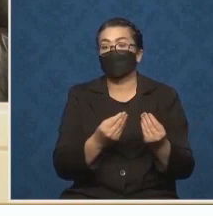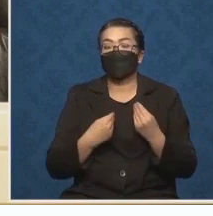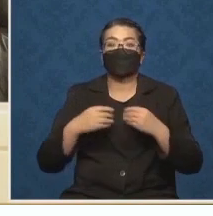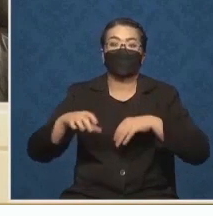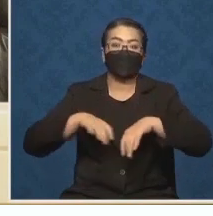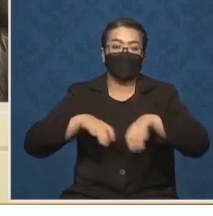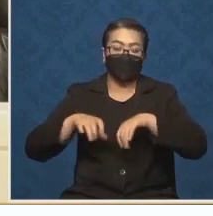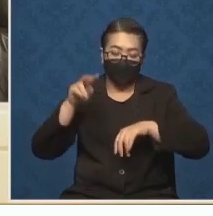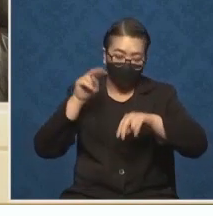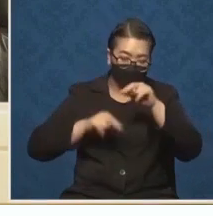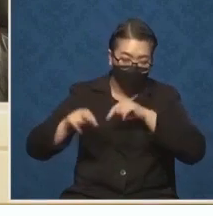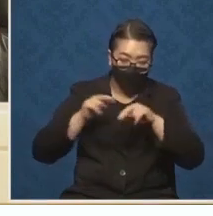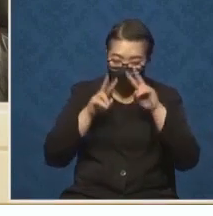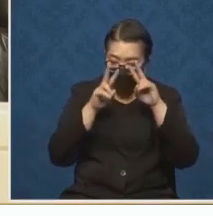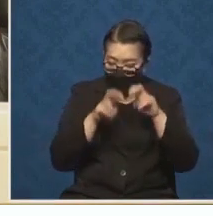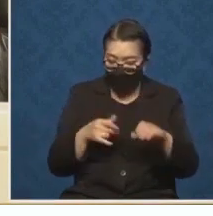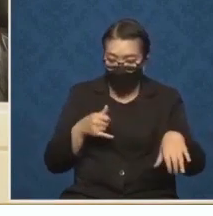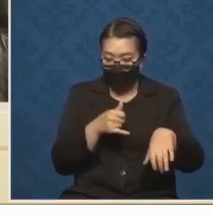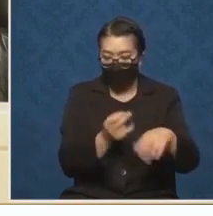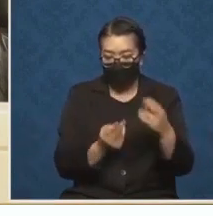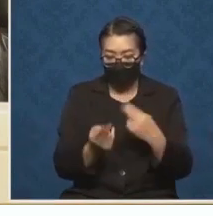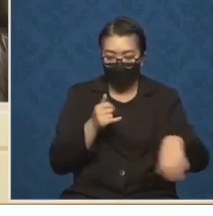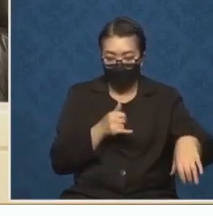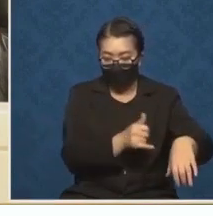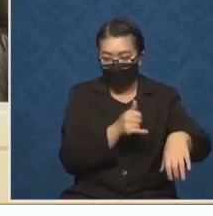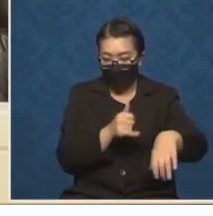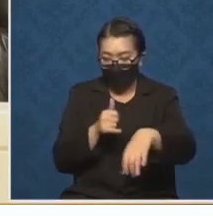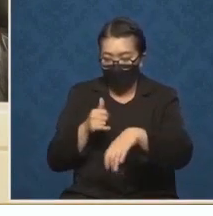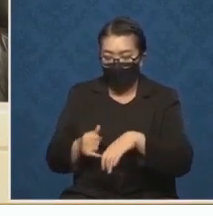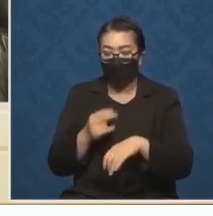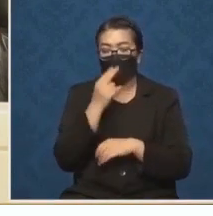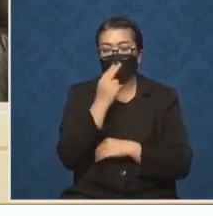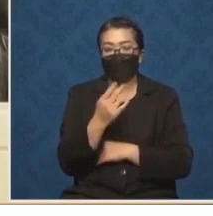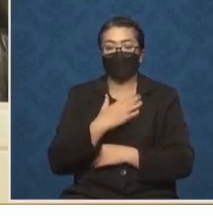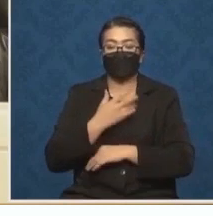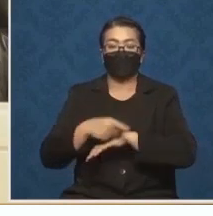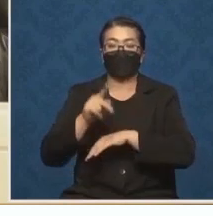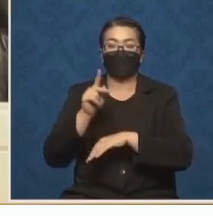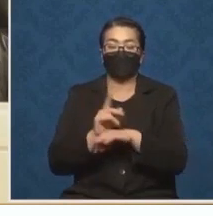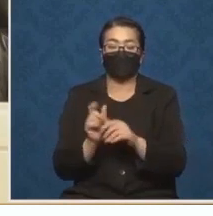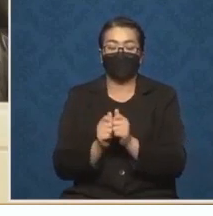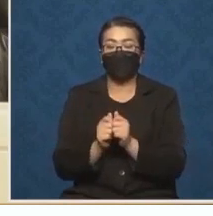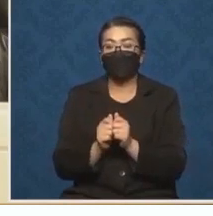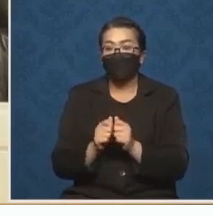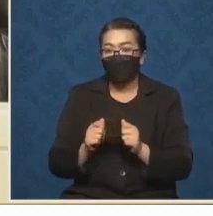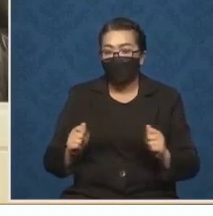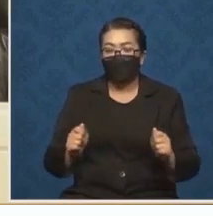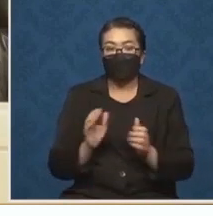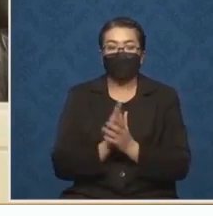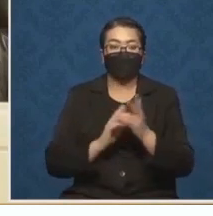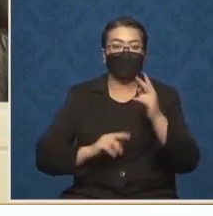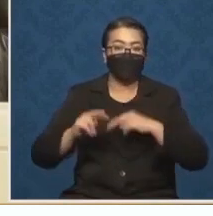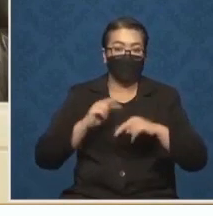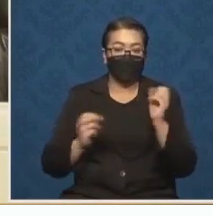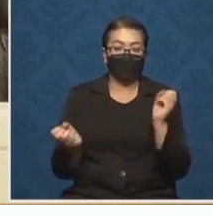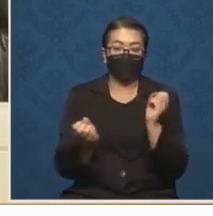ำเนินการพิจารณาศึกษาในครั้งนี้นะคะดิฉันในฐานะประธานอนุกรรมธิการพิจารณาศึกษา